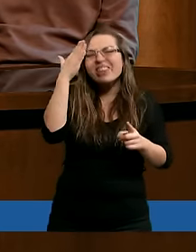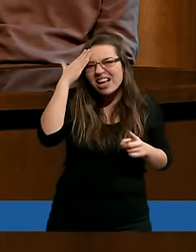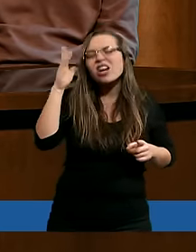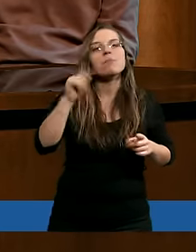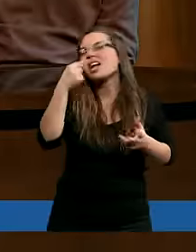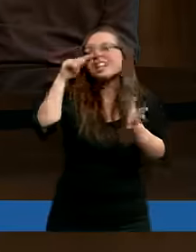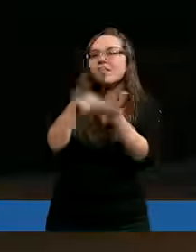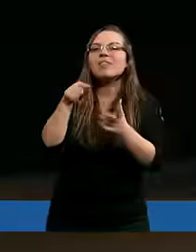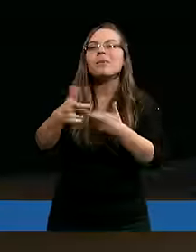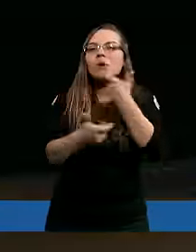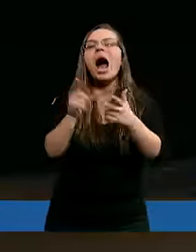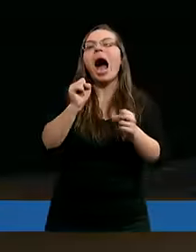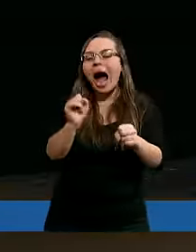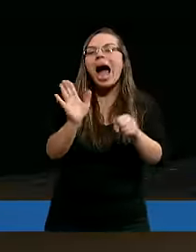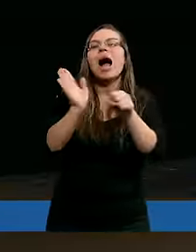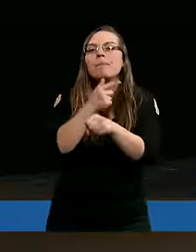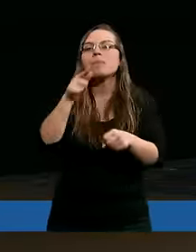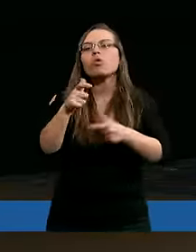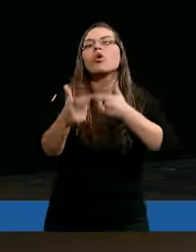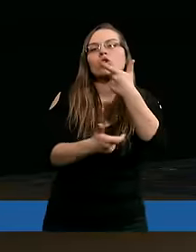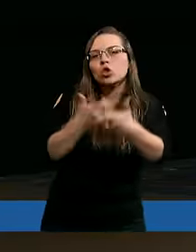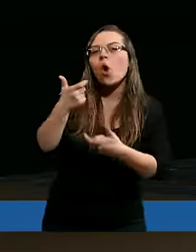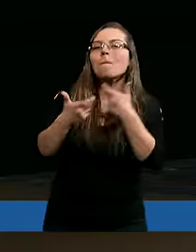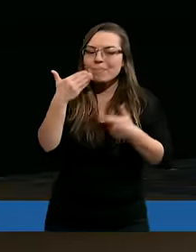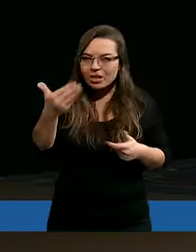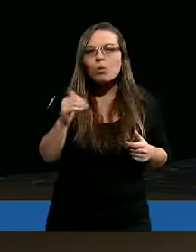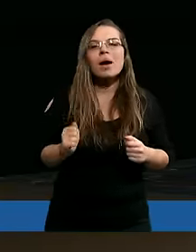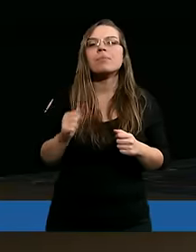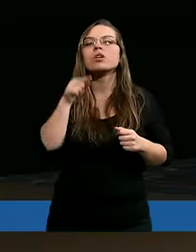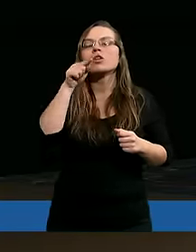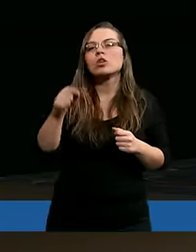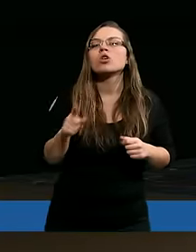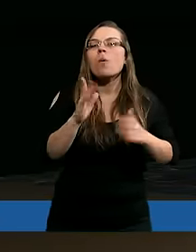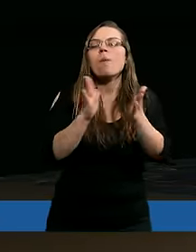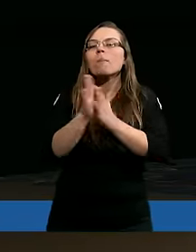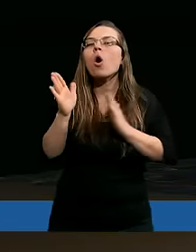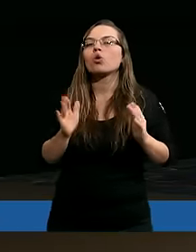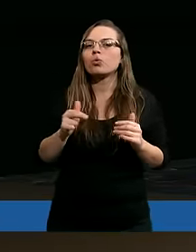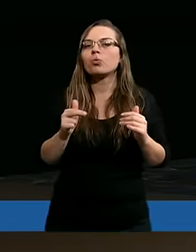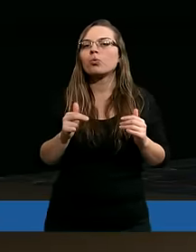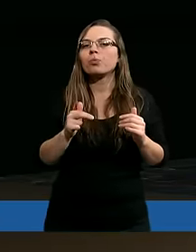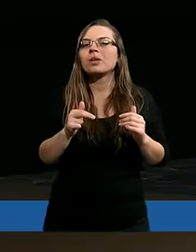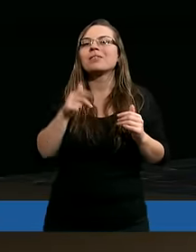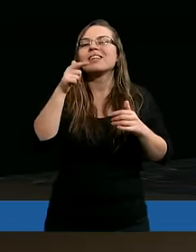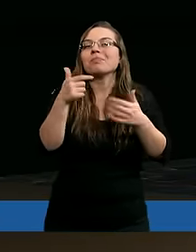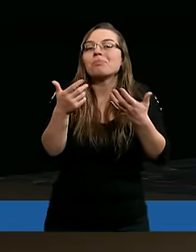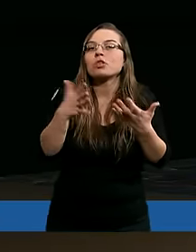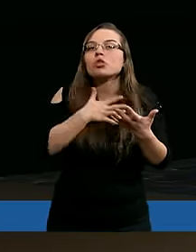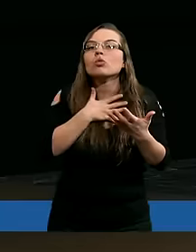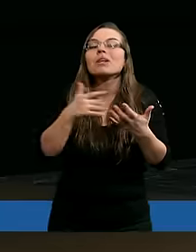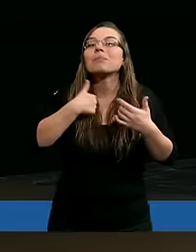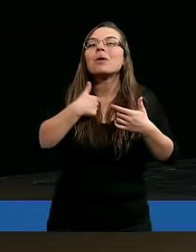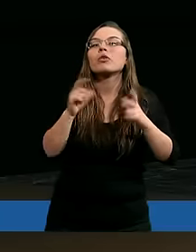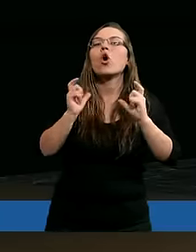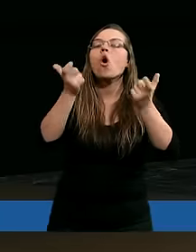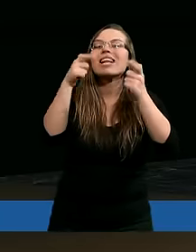że nie powinnam tego robić, a mimo to zrobiłam. Czy po prostu spadła na mnie jakaś